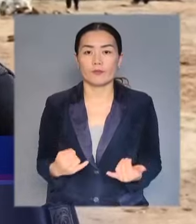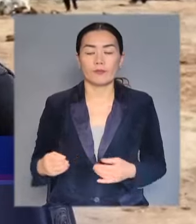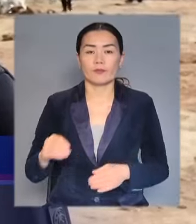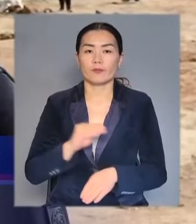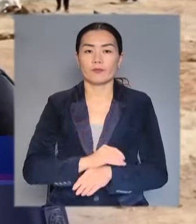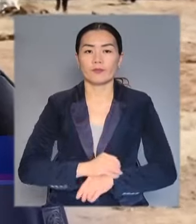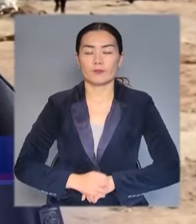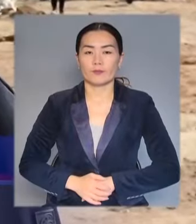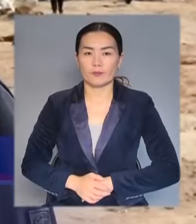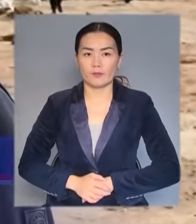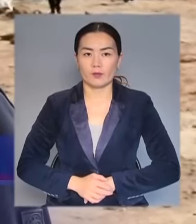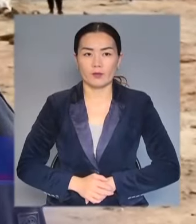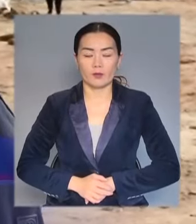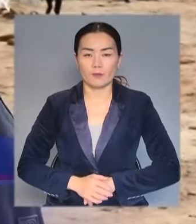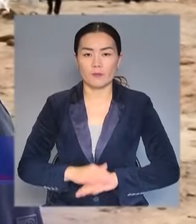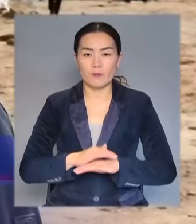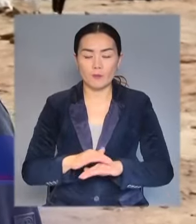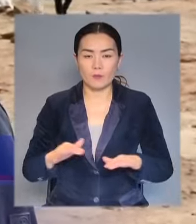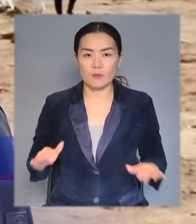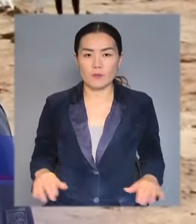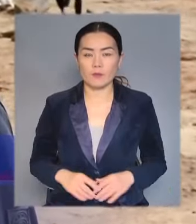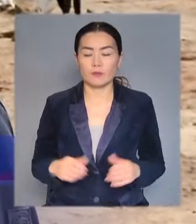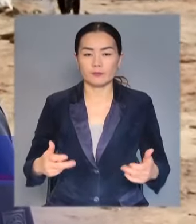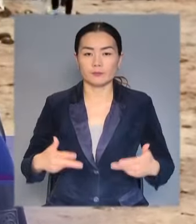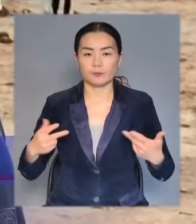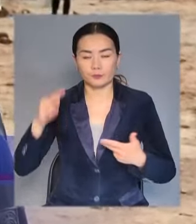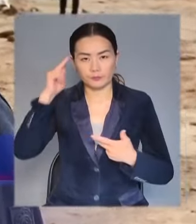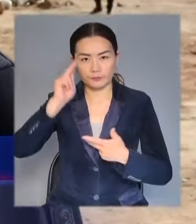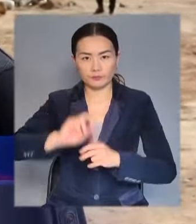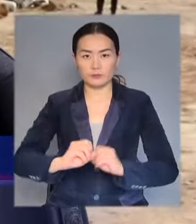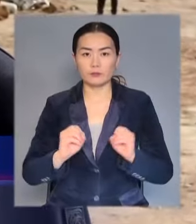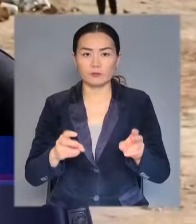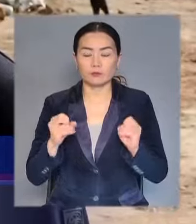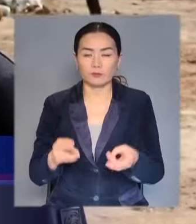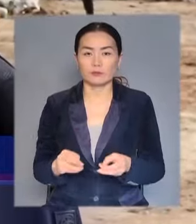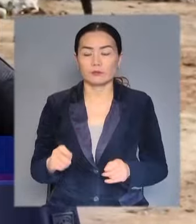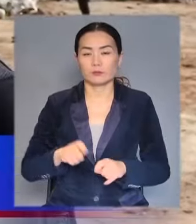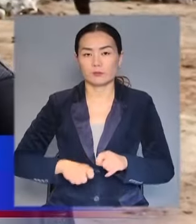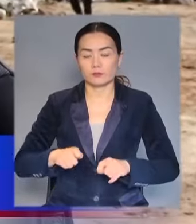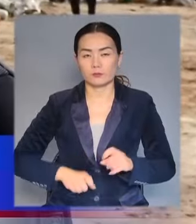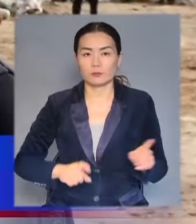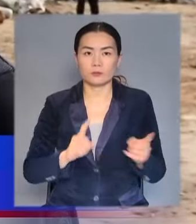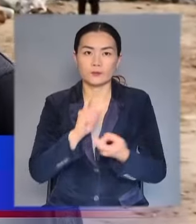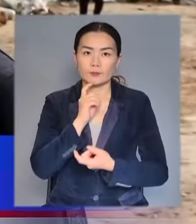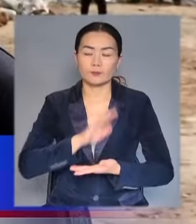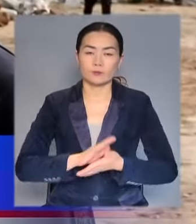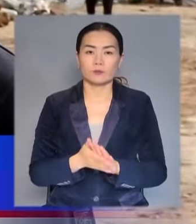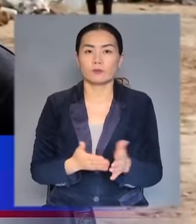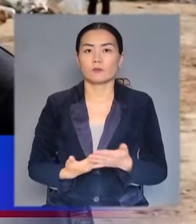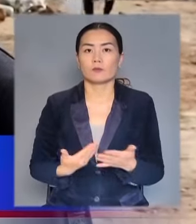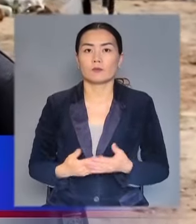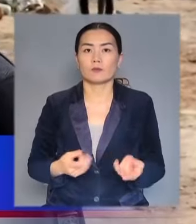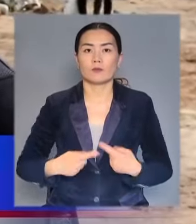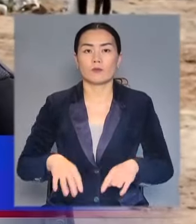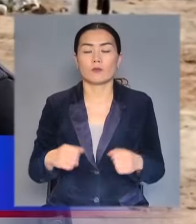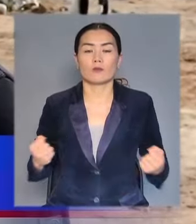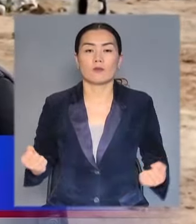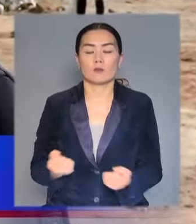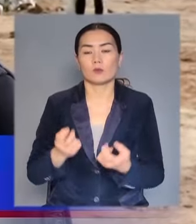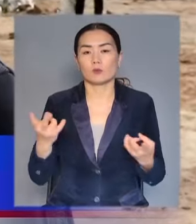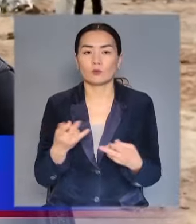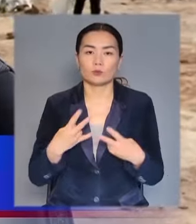қосымша балалардың мынау онлайн сабақтары қалай өтіп жатқандығы тұрғысынан қандай қиындықтар бар, қандай біздің тараптан